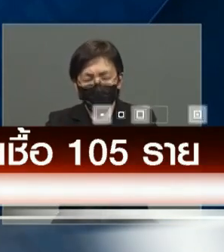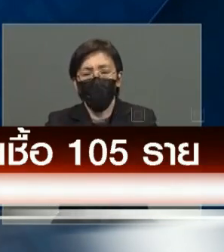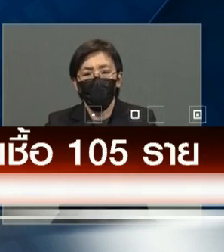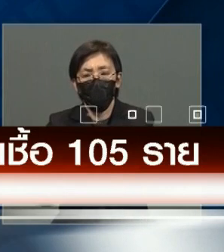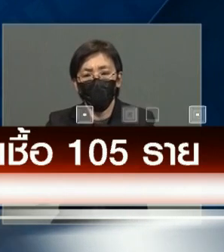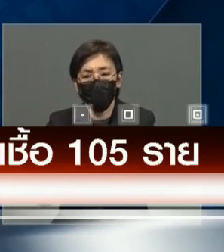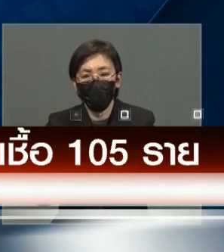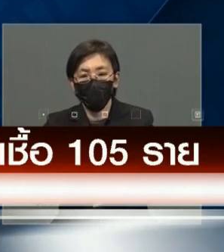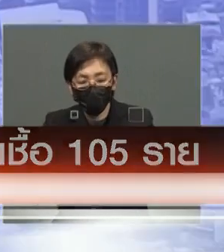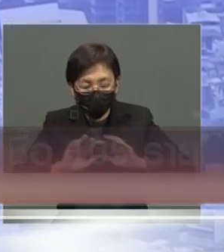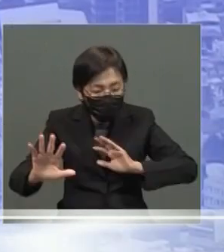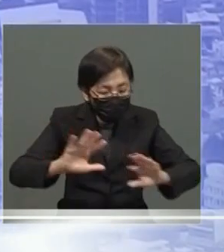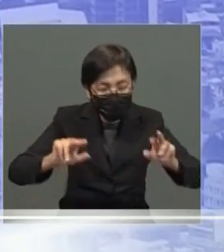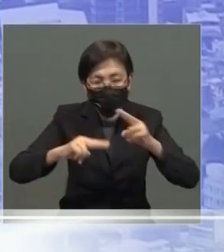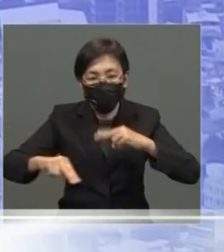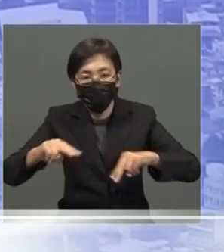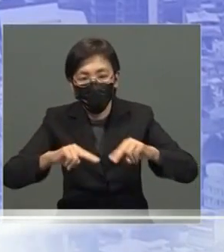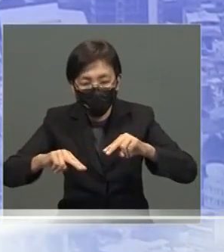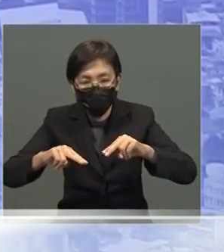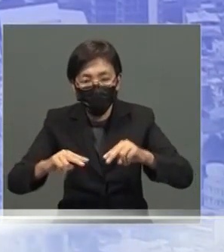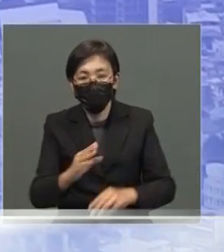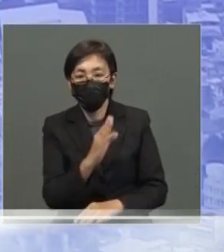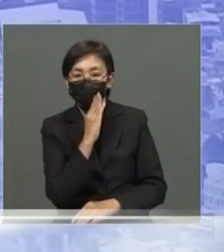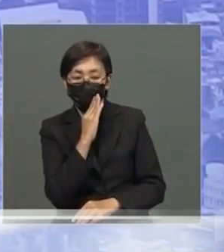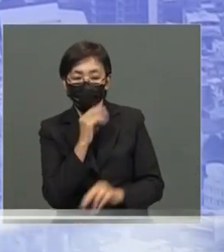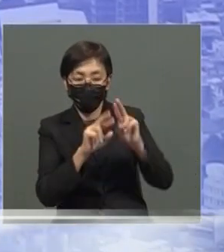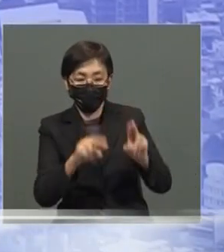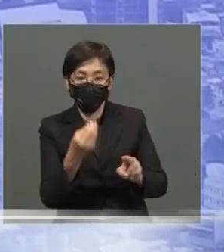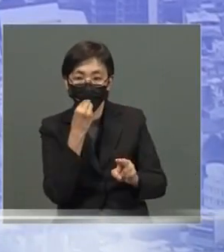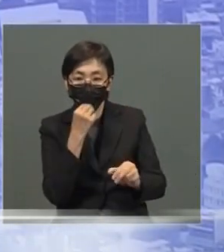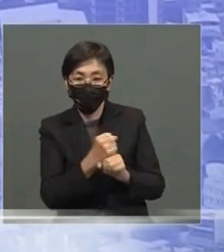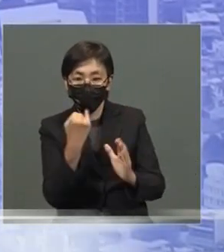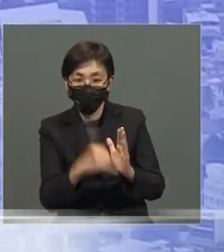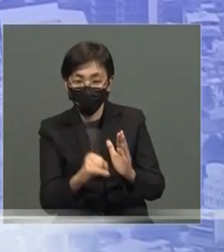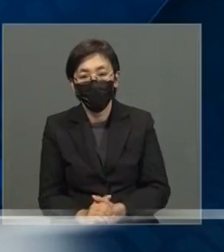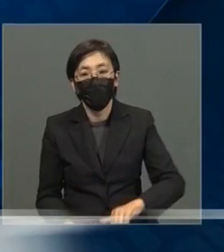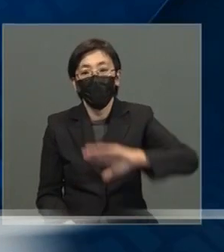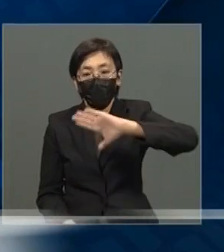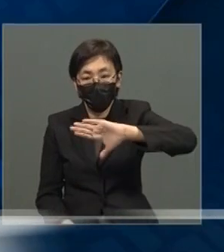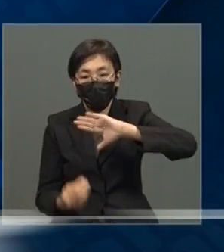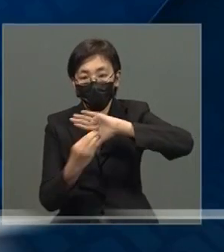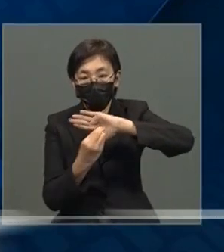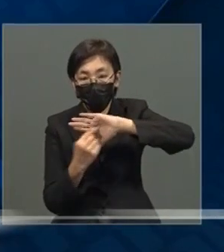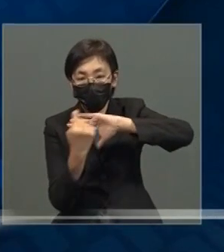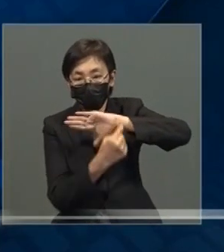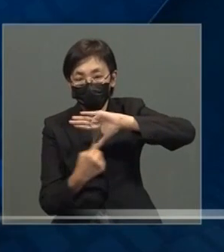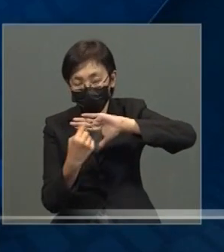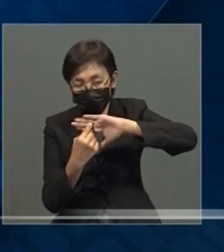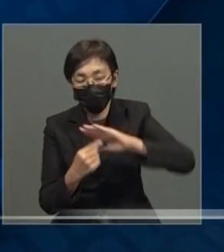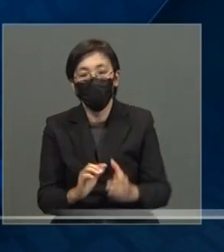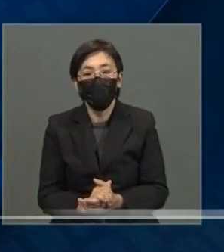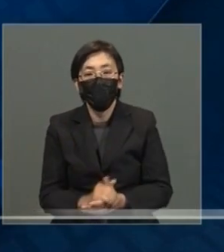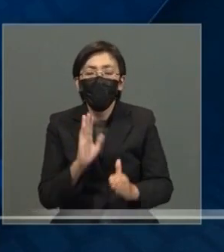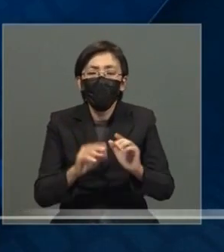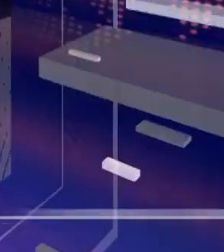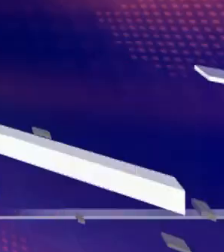ร้างยังต้องเฝ้าระวังในพื้นที่เขตวัฒนารวมทั้งคลัสเตอร์ใหม่ในเขตราชเทวีประเวศบางรักทวีวัฒนา